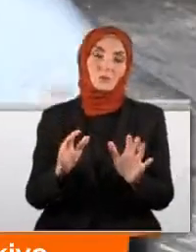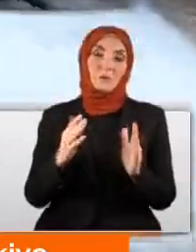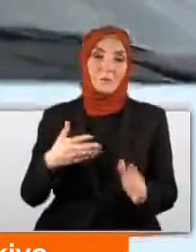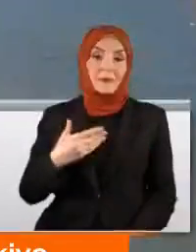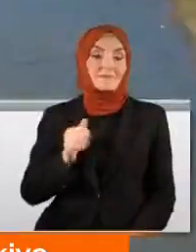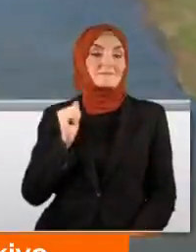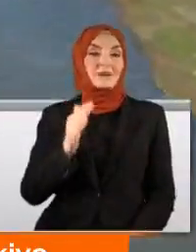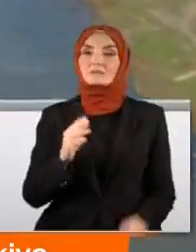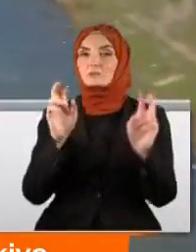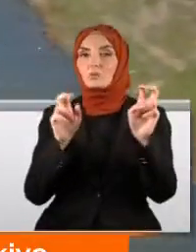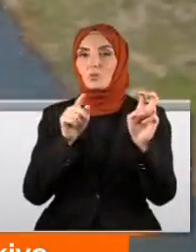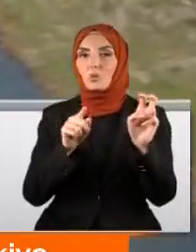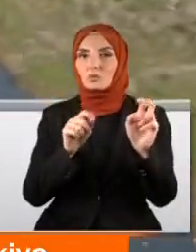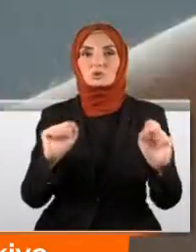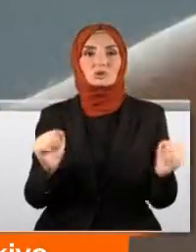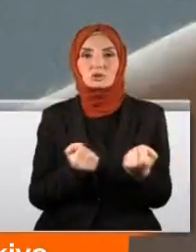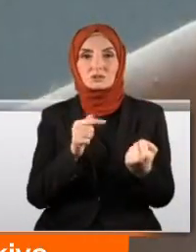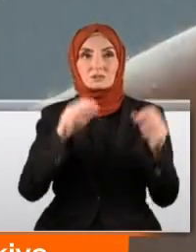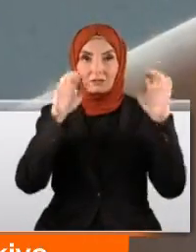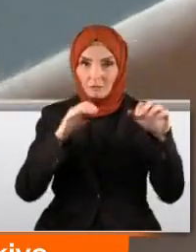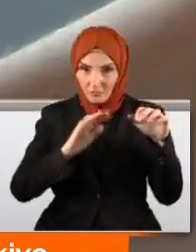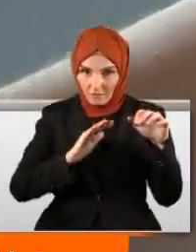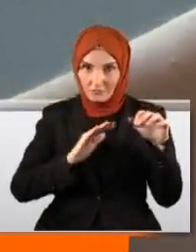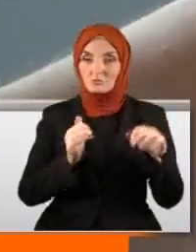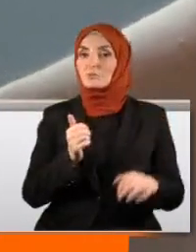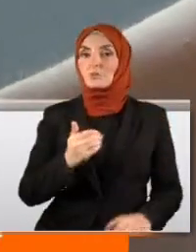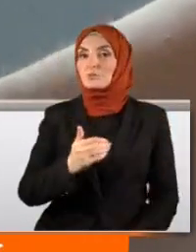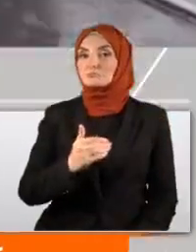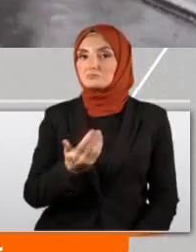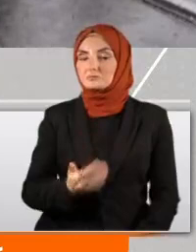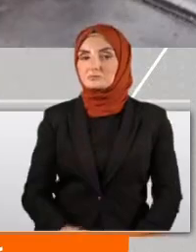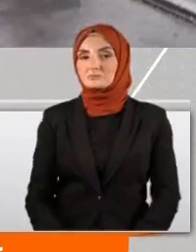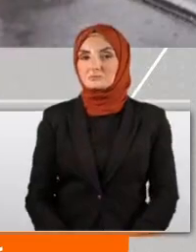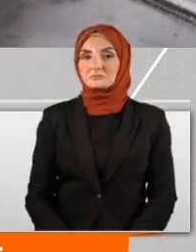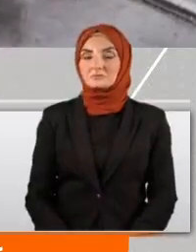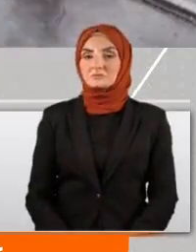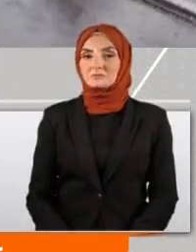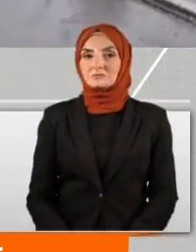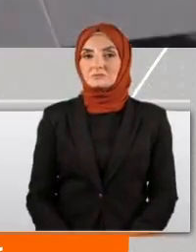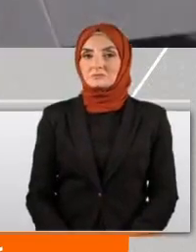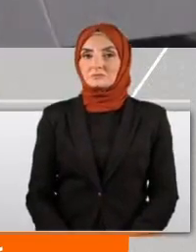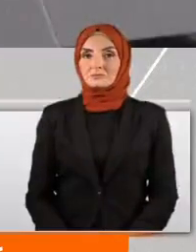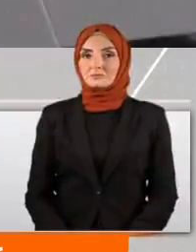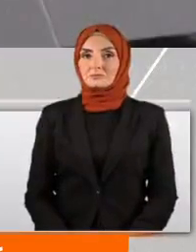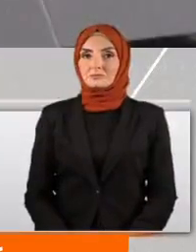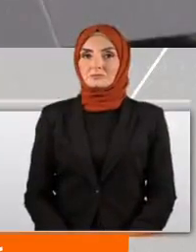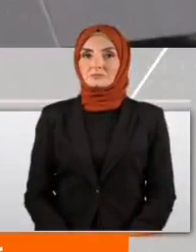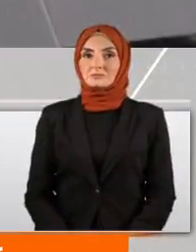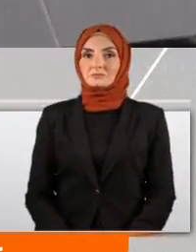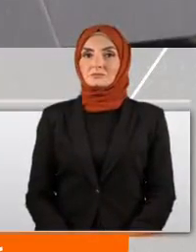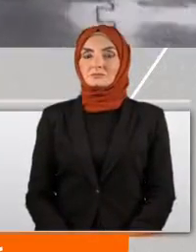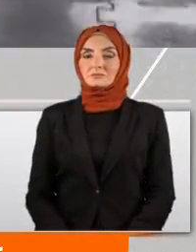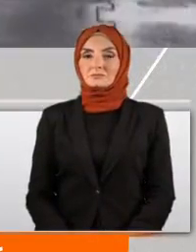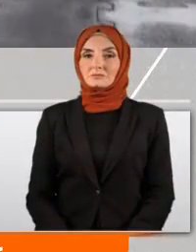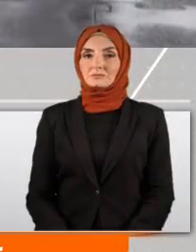konu kışın kurak geçip geçmeyeceği. Kurak geçerse herkes mahvolur. Kuzey bölgeleri ve Marmara bölgesi yeterli